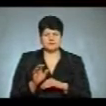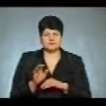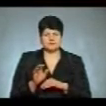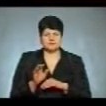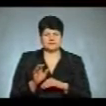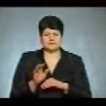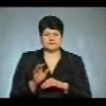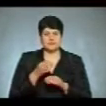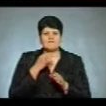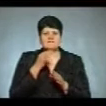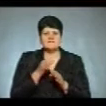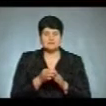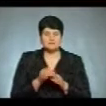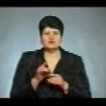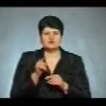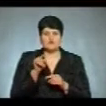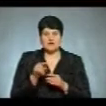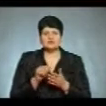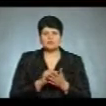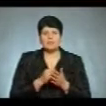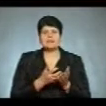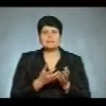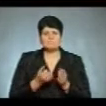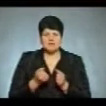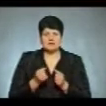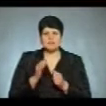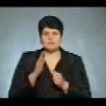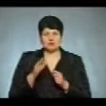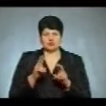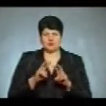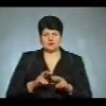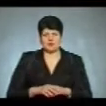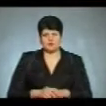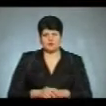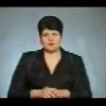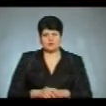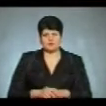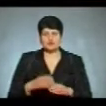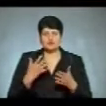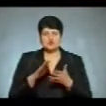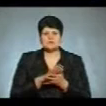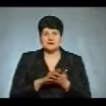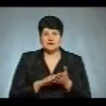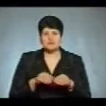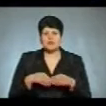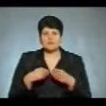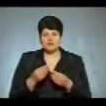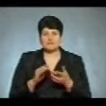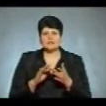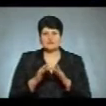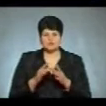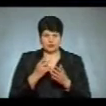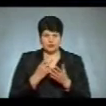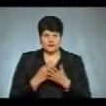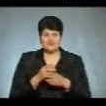надсилається відповідь, що ваші документи прийняті та будуть розглянуті. Якщо заявка подана в електронному